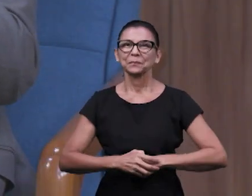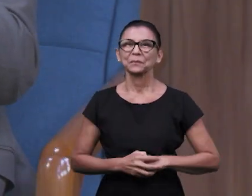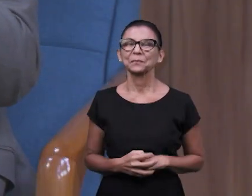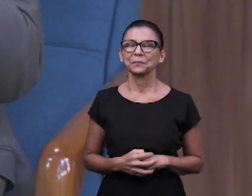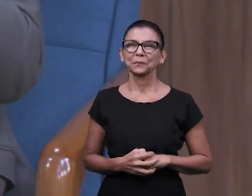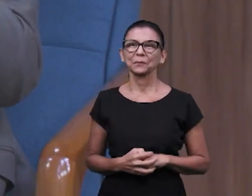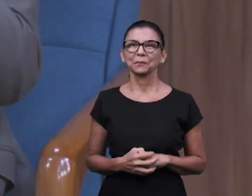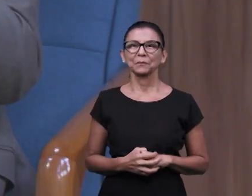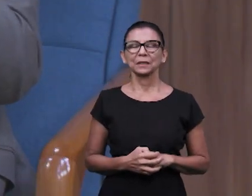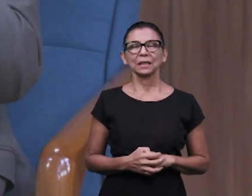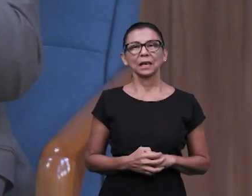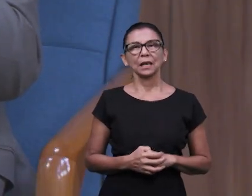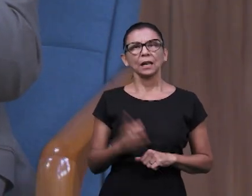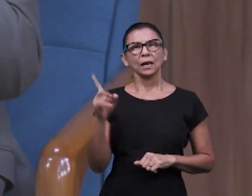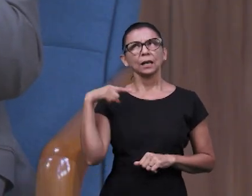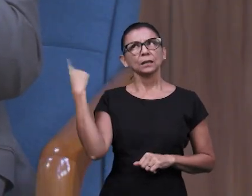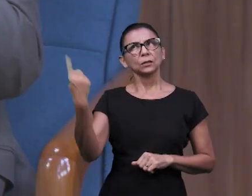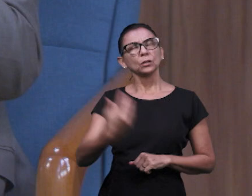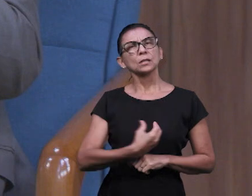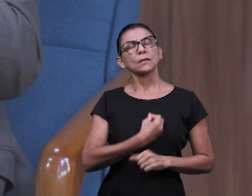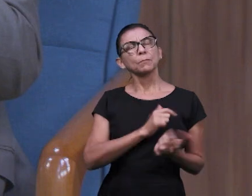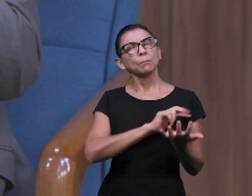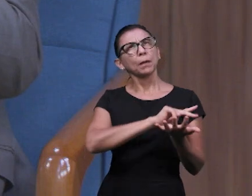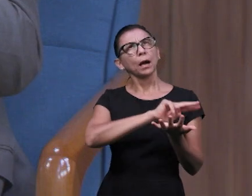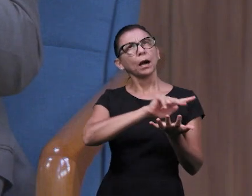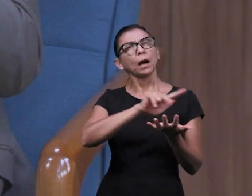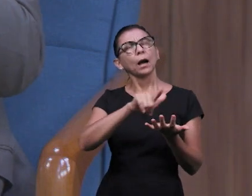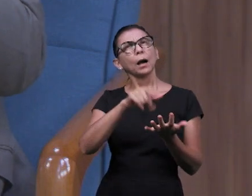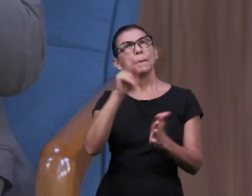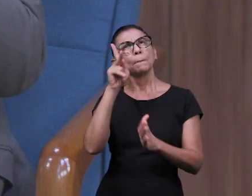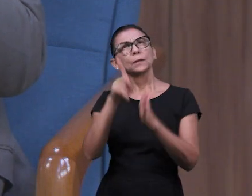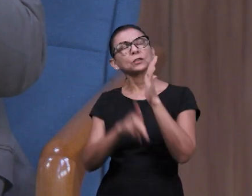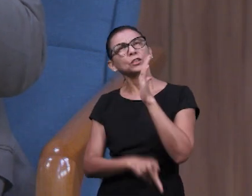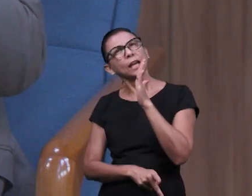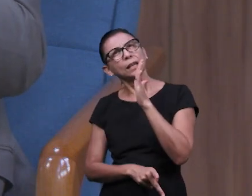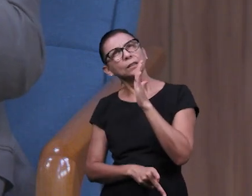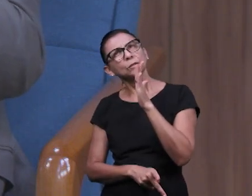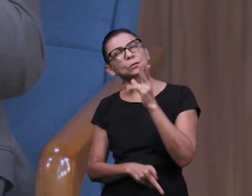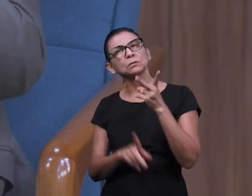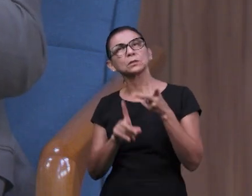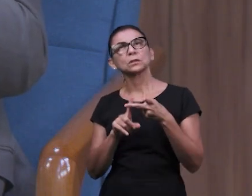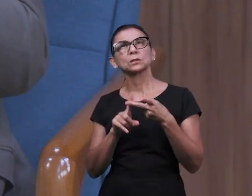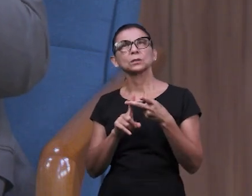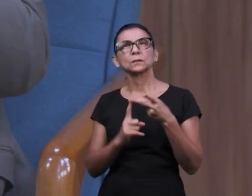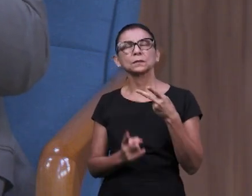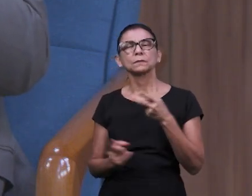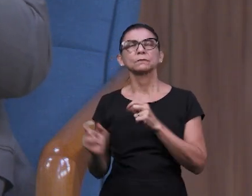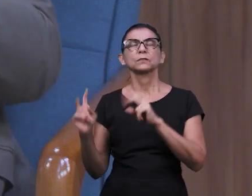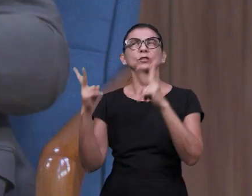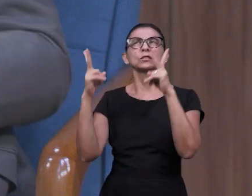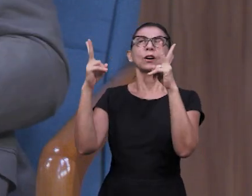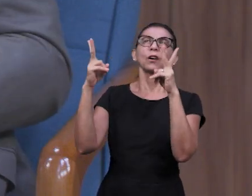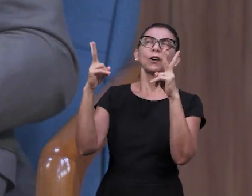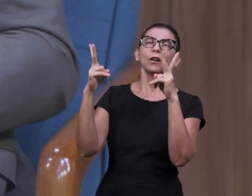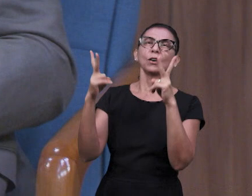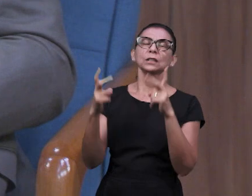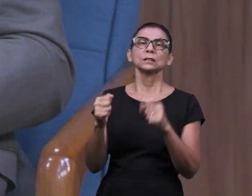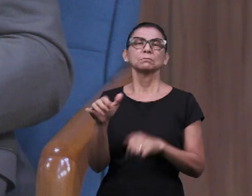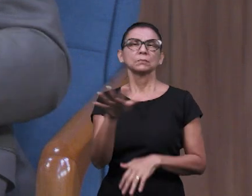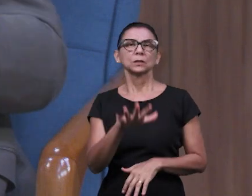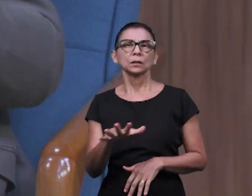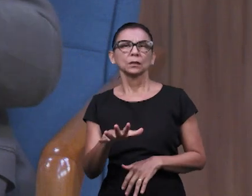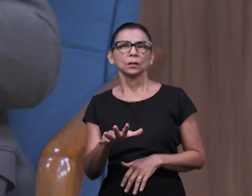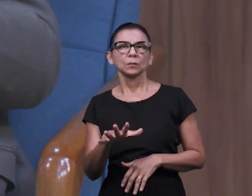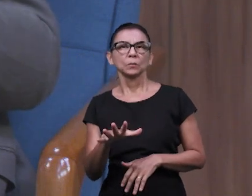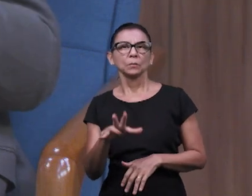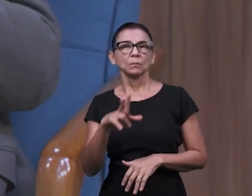Notre vie, elle est pleine de projets et de conquêtes, qu'ils soient dans nos champs